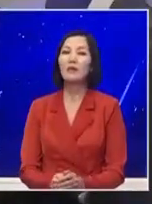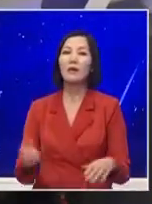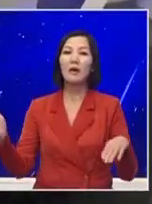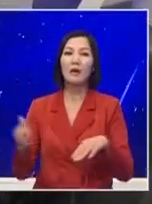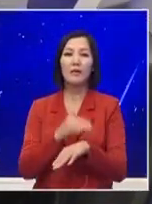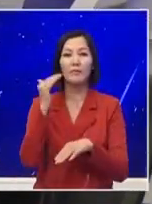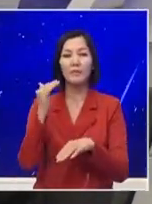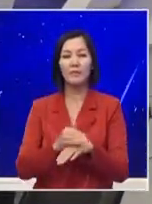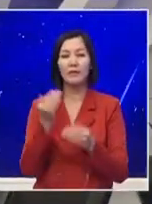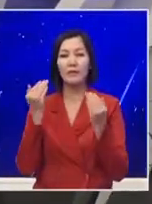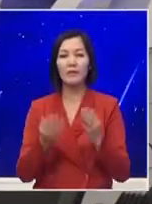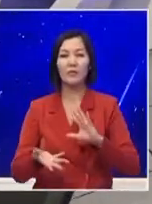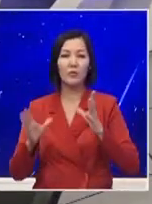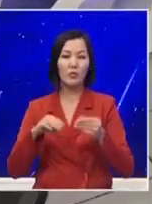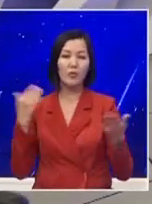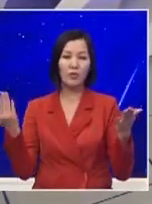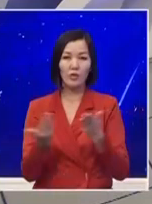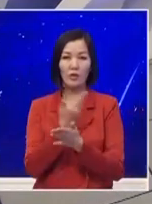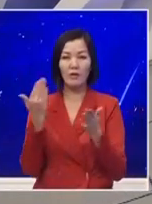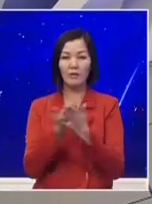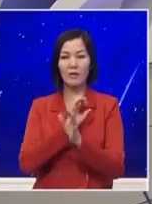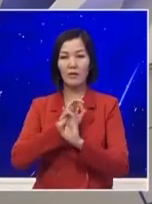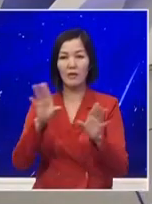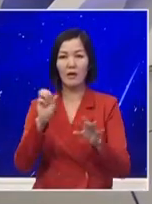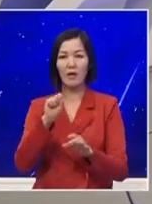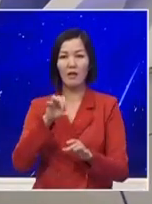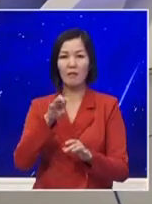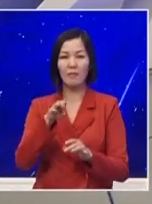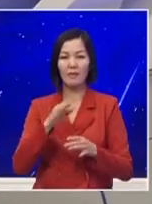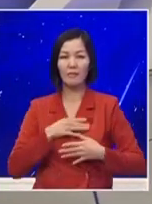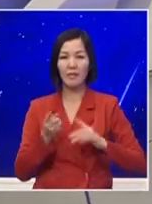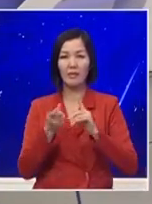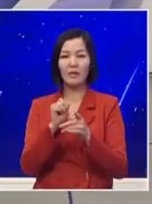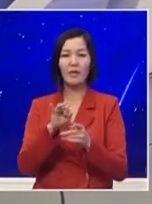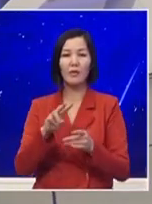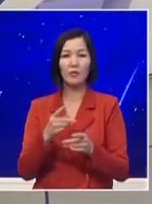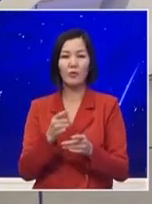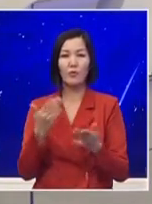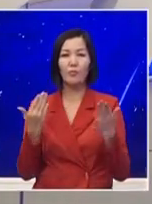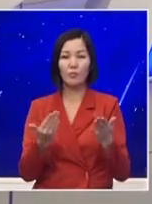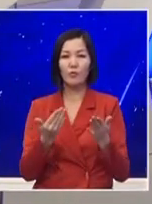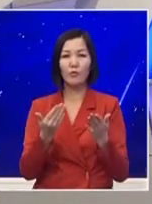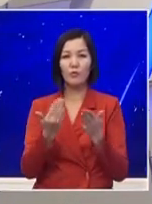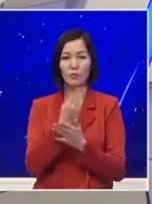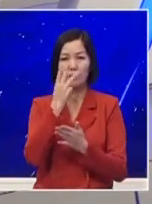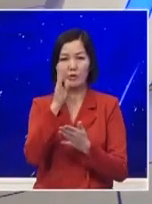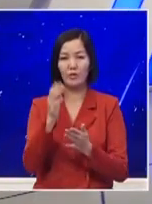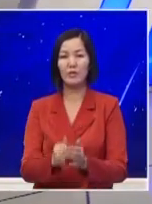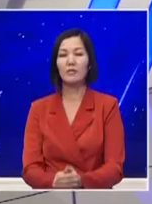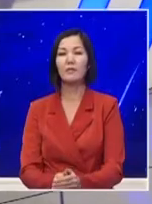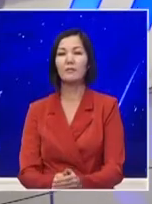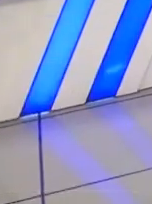Ассаламу алейкум, қадірменді көрермен, тікелей эфирде қорытынды жаңалықтар студияда Алмат Хамид, сурдо аудармада Айгүл Жұмашқызы. Бүгін көретіндеріңіз.